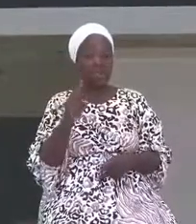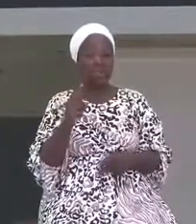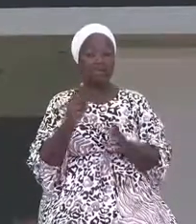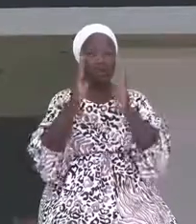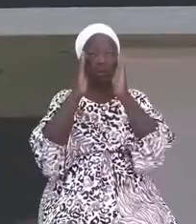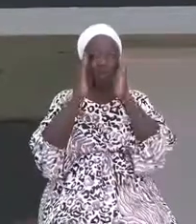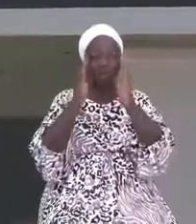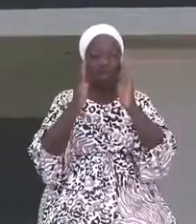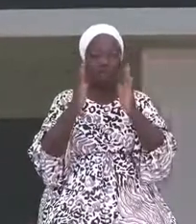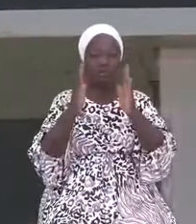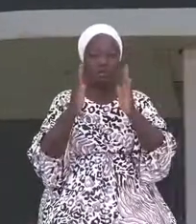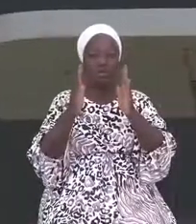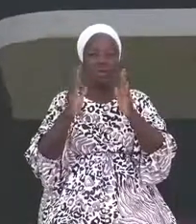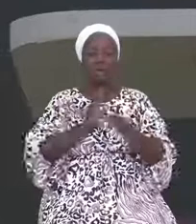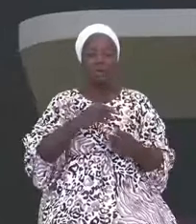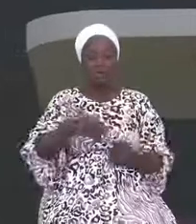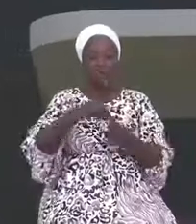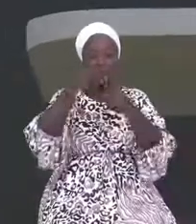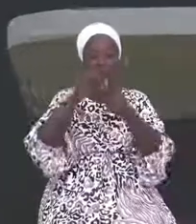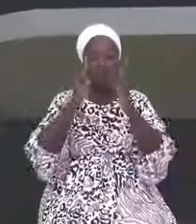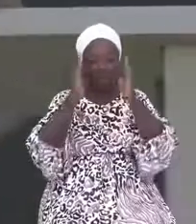Engagement comme peuple de Dieu.